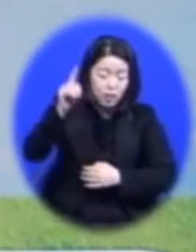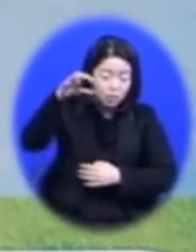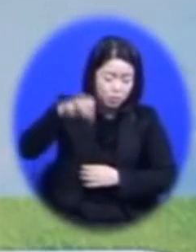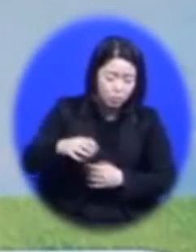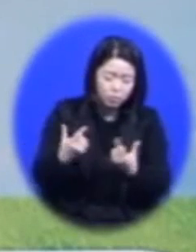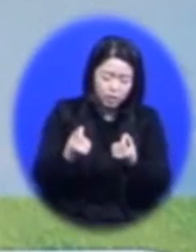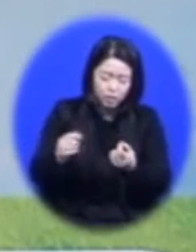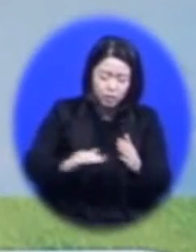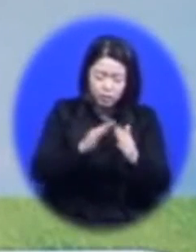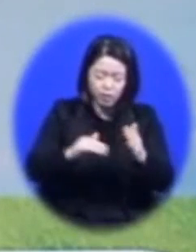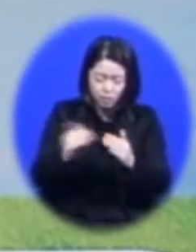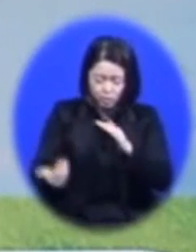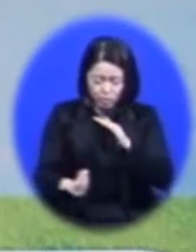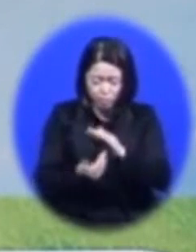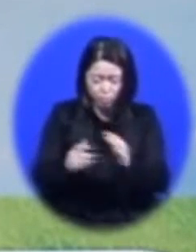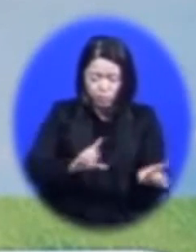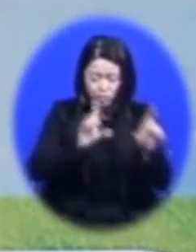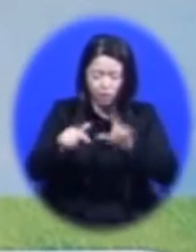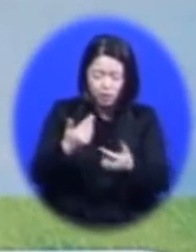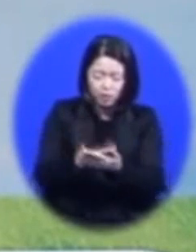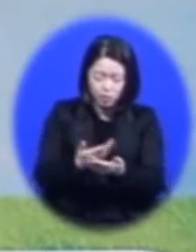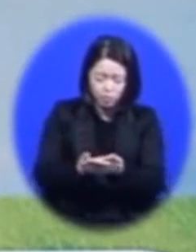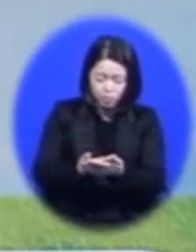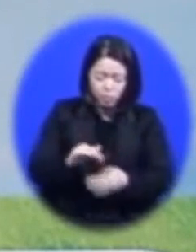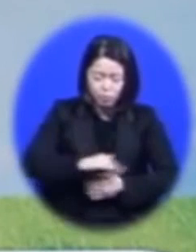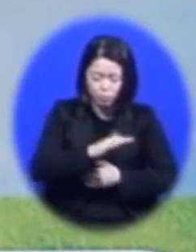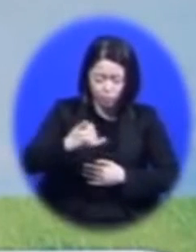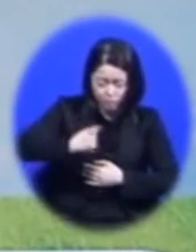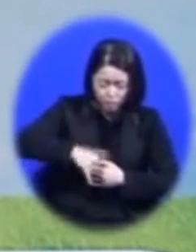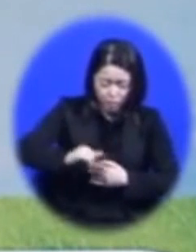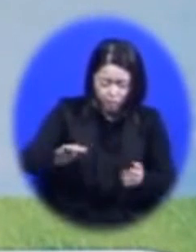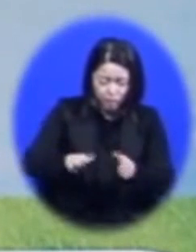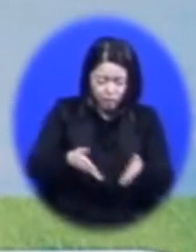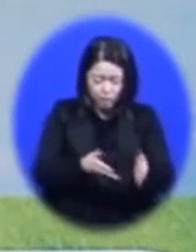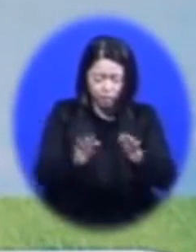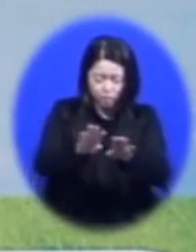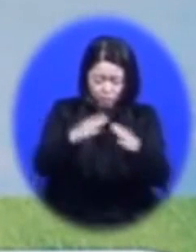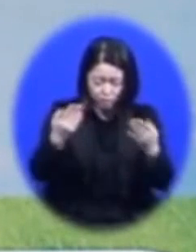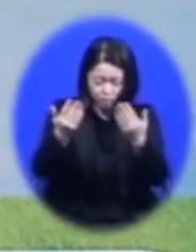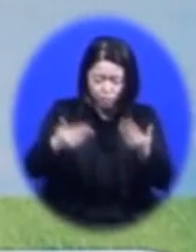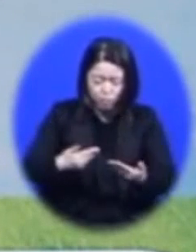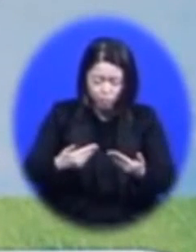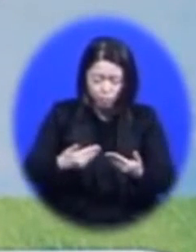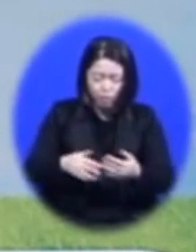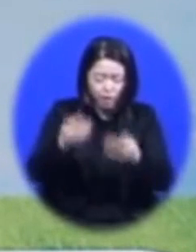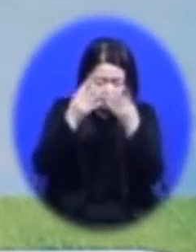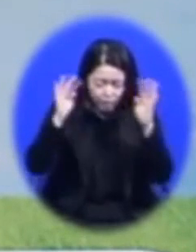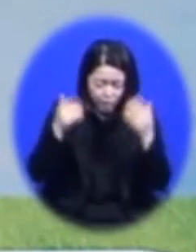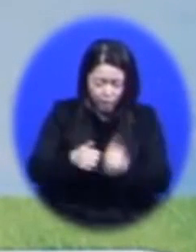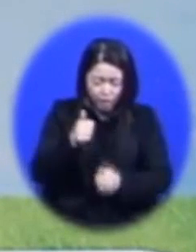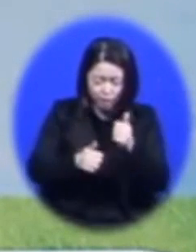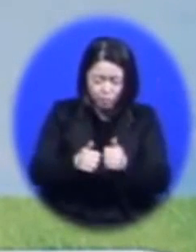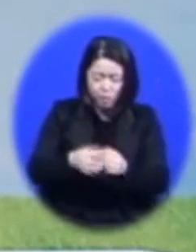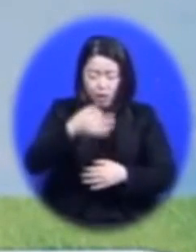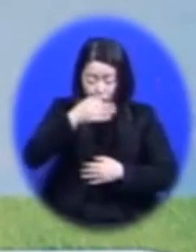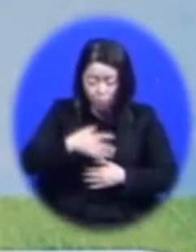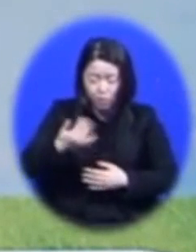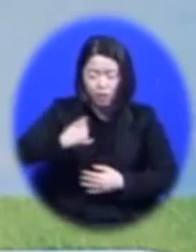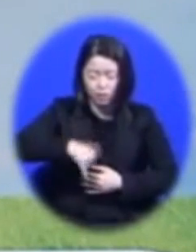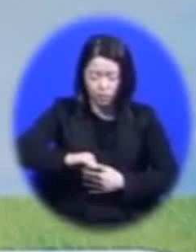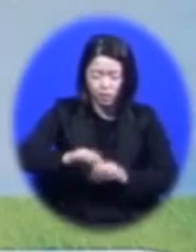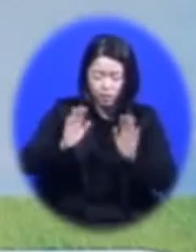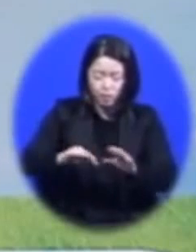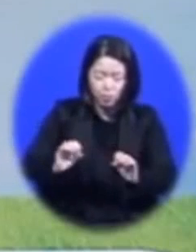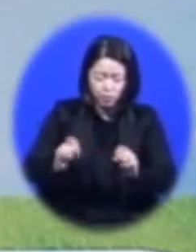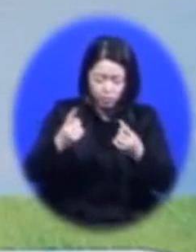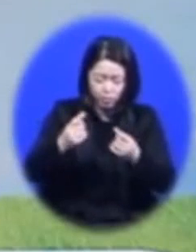이루어 살게 해주시고 우리의 자녀들 길을 열어주시되 특히 입시로 인해서 힘들어하는 자녀들 이번